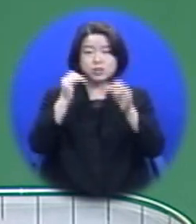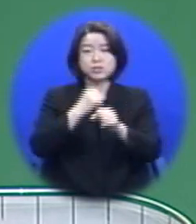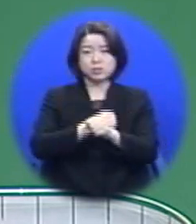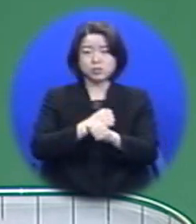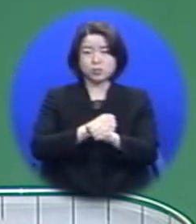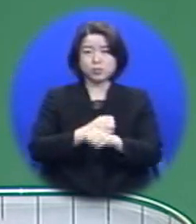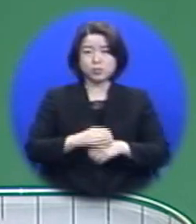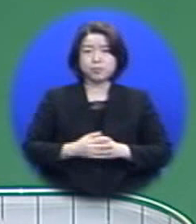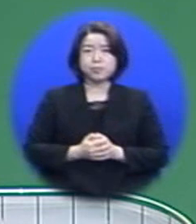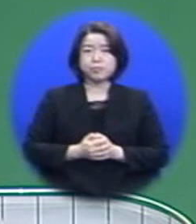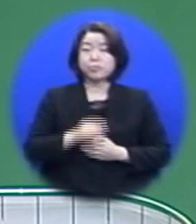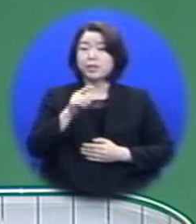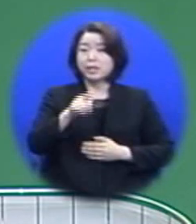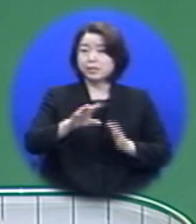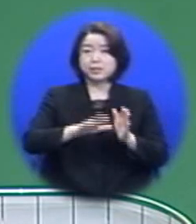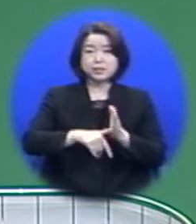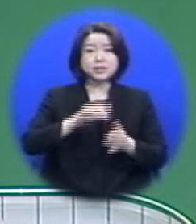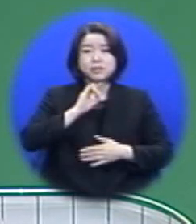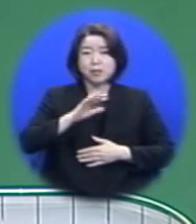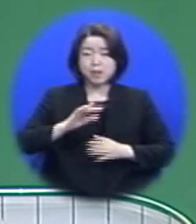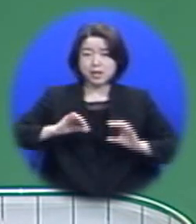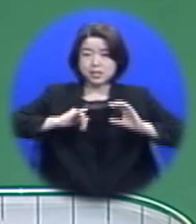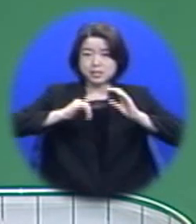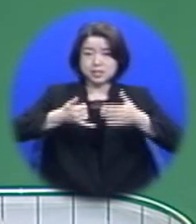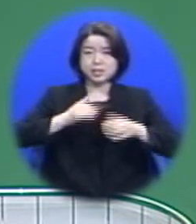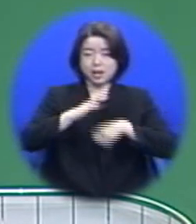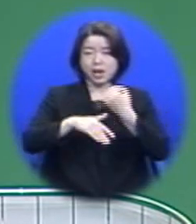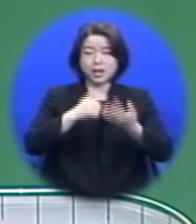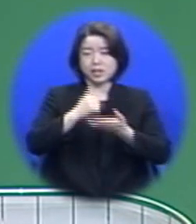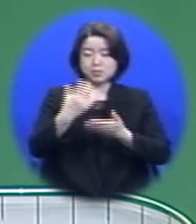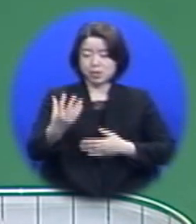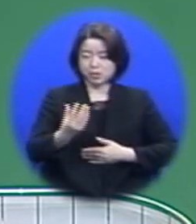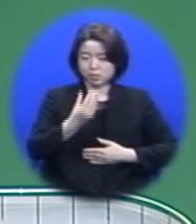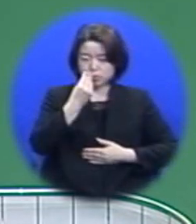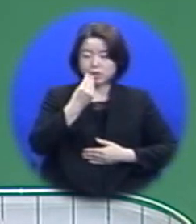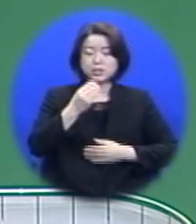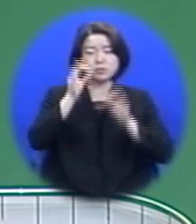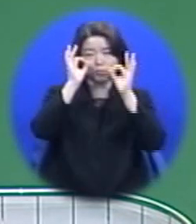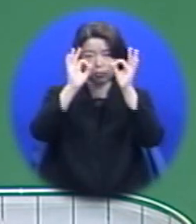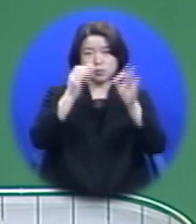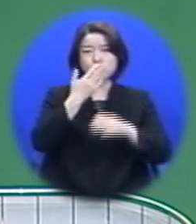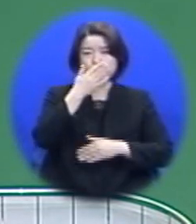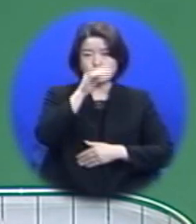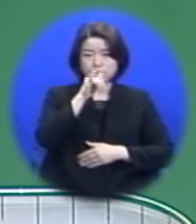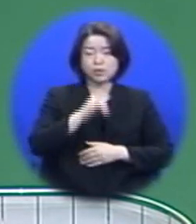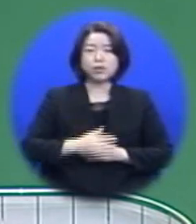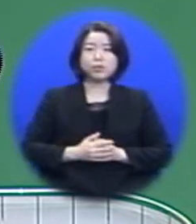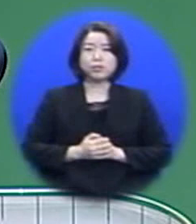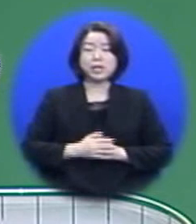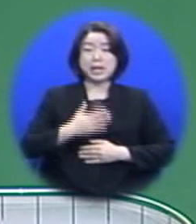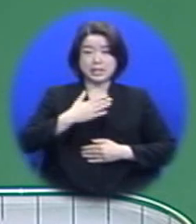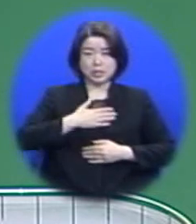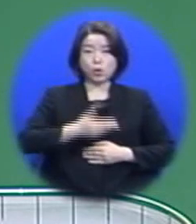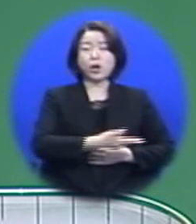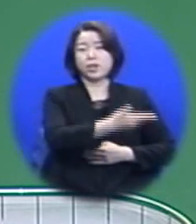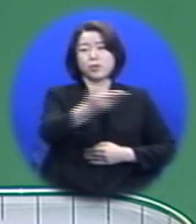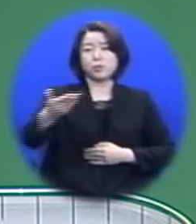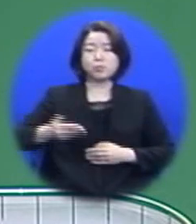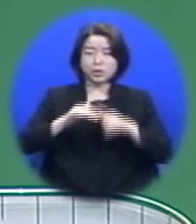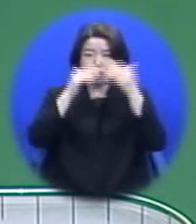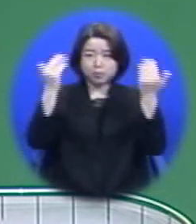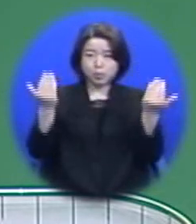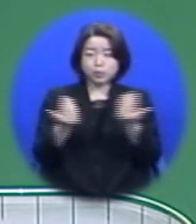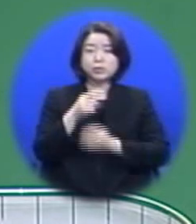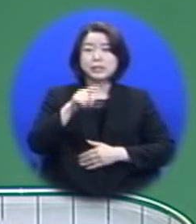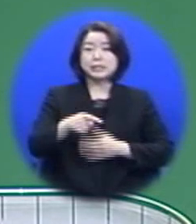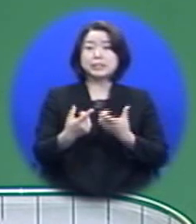노력하는 그때만 세상은 하나님의 거룩하심을 보게 됩니다 저와 여러분이 모두 다 그리